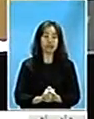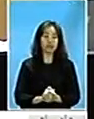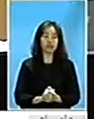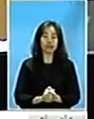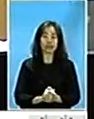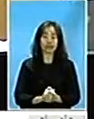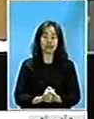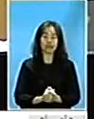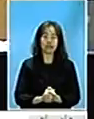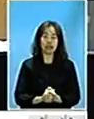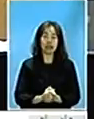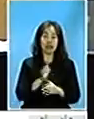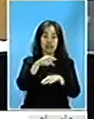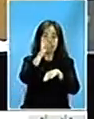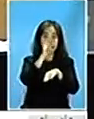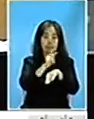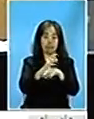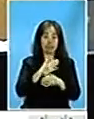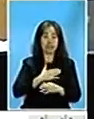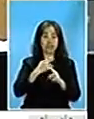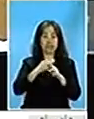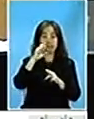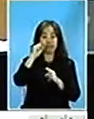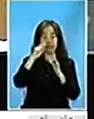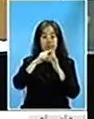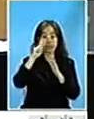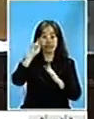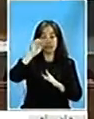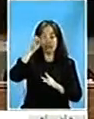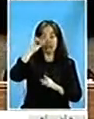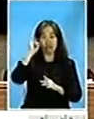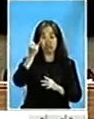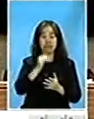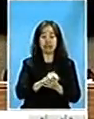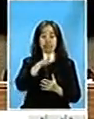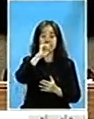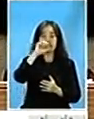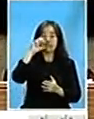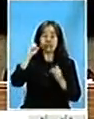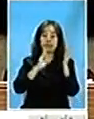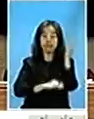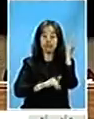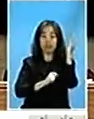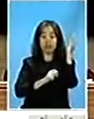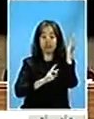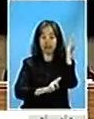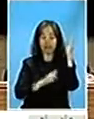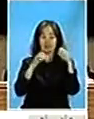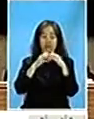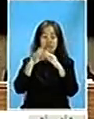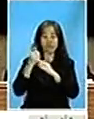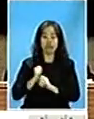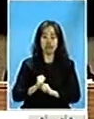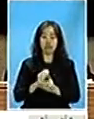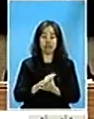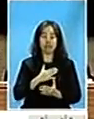ท่านประธานที่เคารพผมนายแพทย์สุกิจอโถปกรณ์สมาชิกสภาผู้แทนราษฎรจังหวัดตรังพรรคประชาธิปัตย์ผ